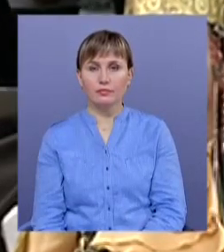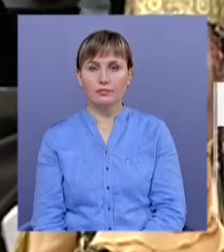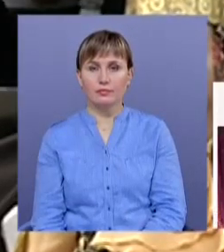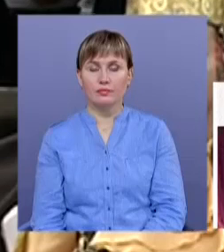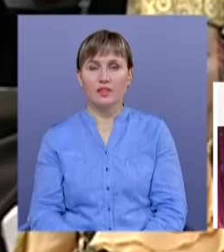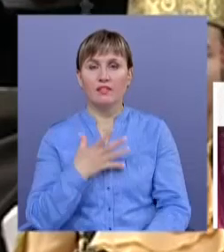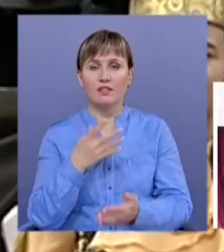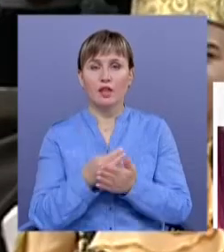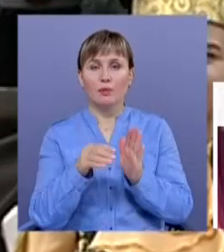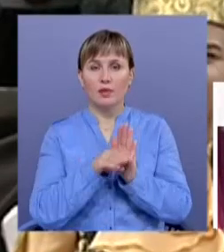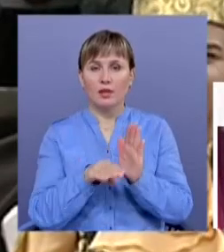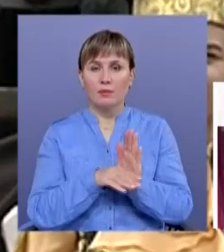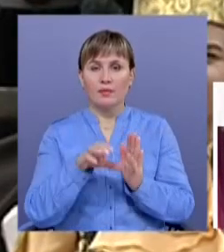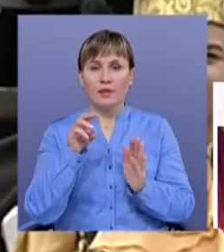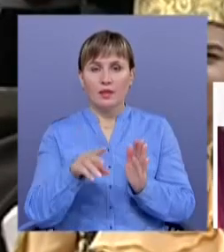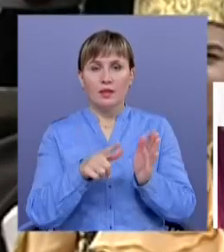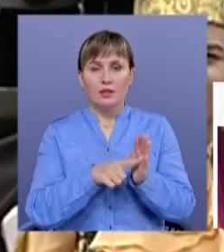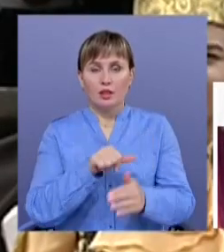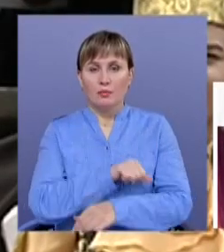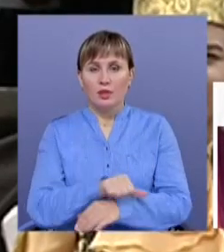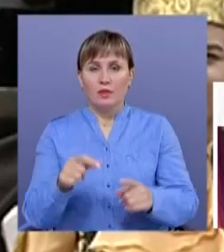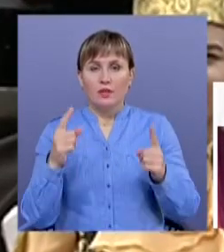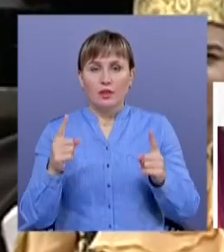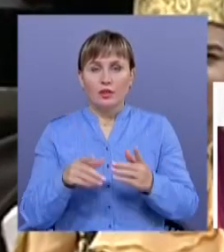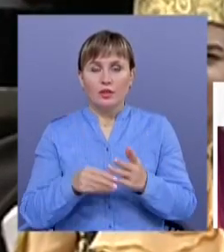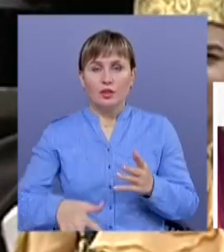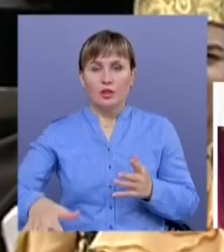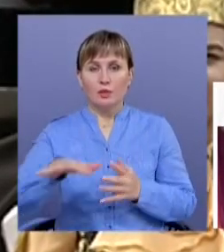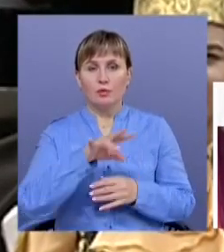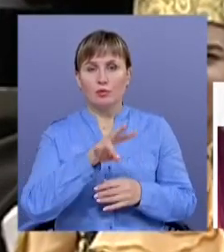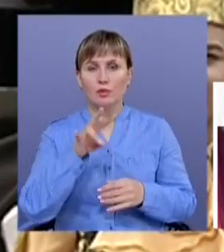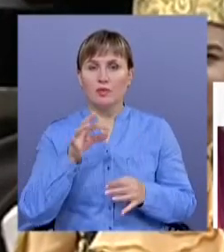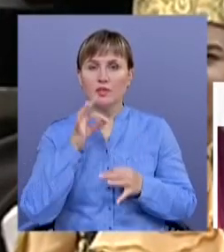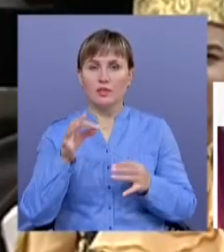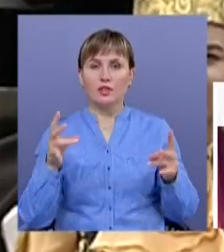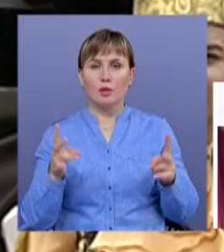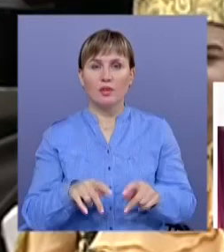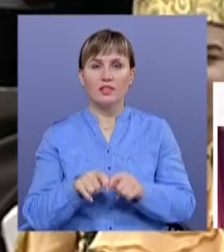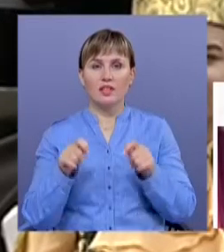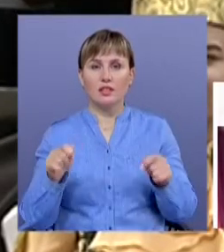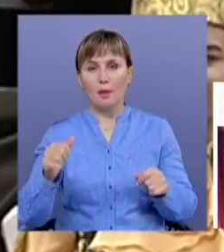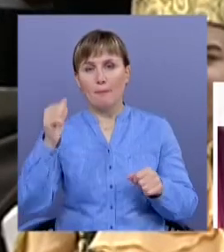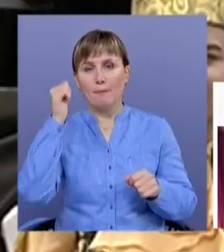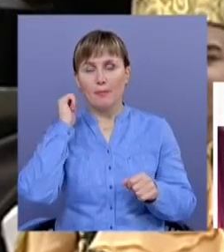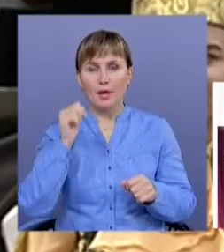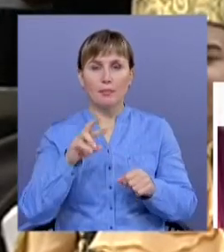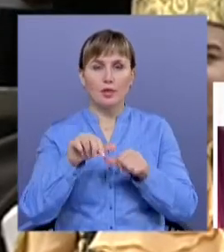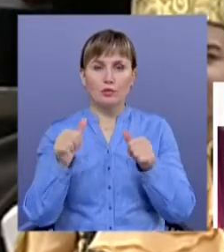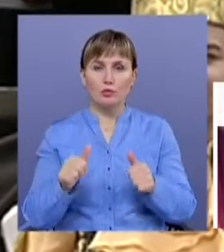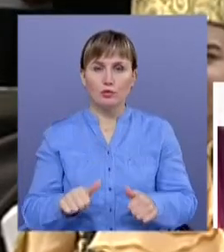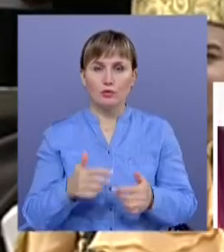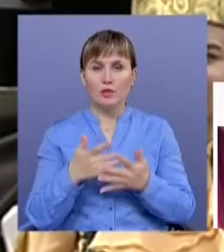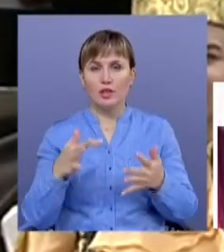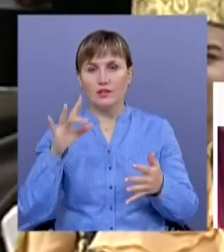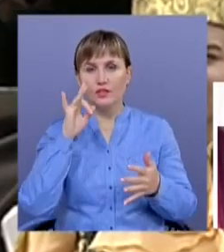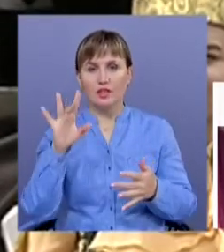В своей программной статье «Семь граней великой степи» Нурсултан Назарбаев подчеркнул необходимость создания памятников и скульптур нашим